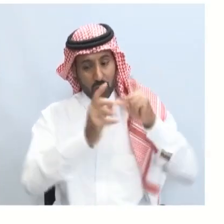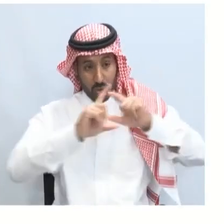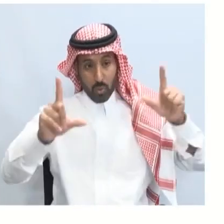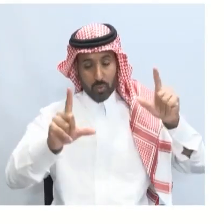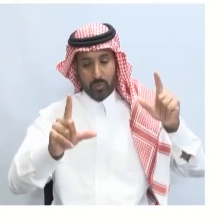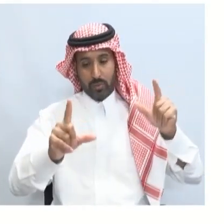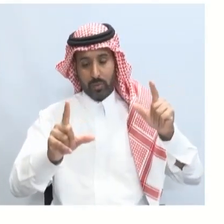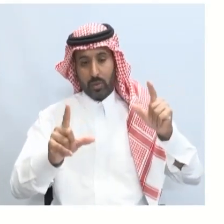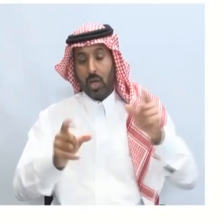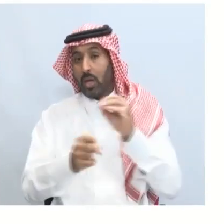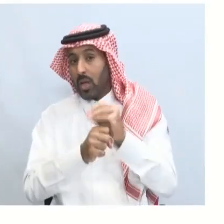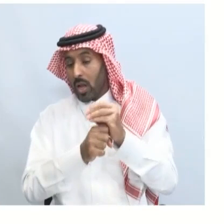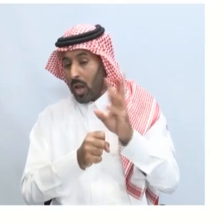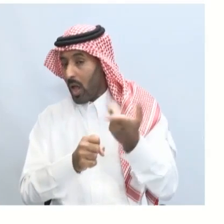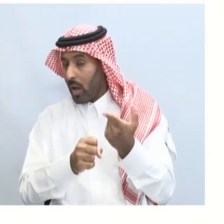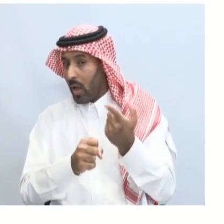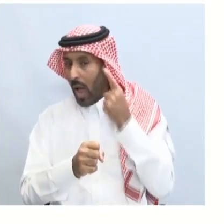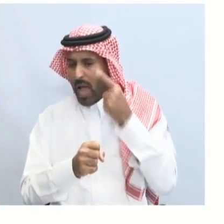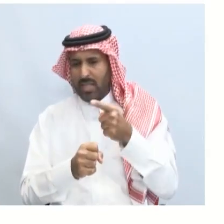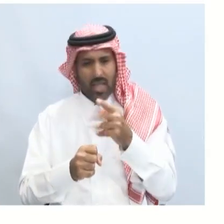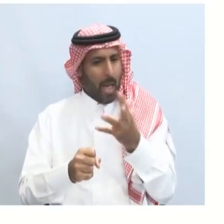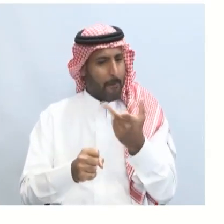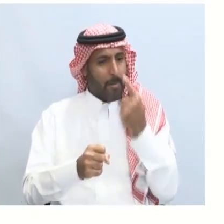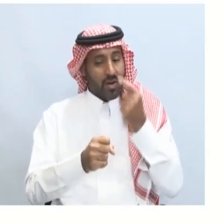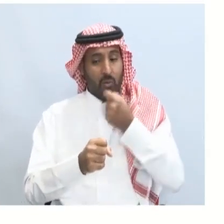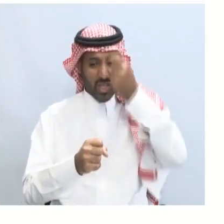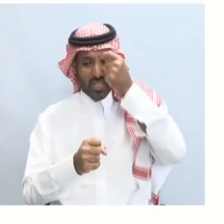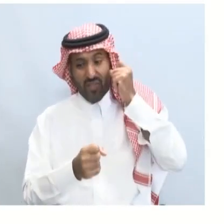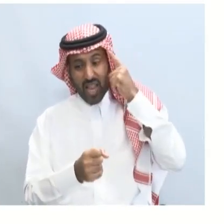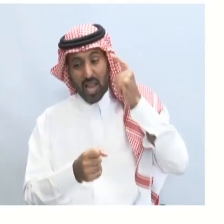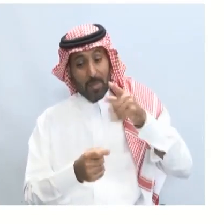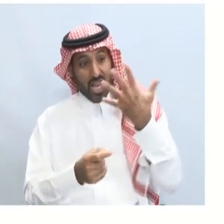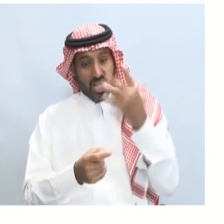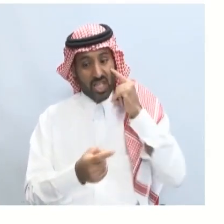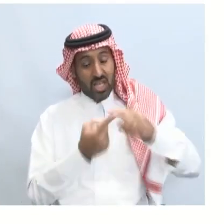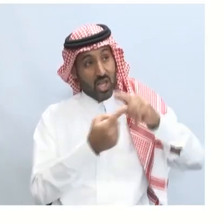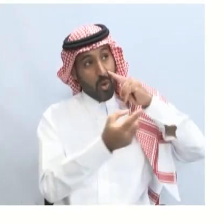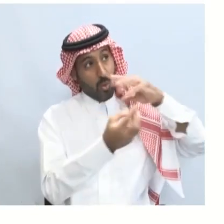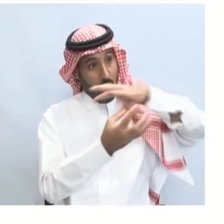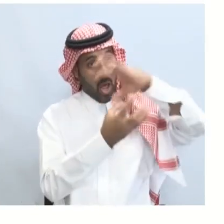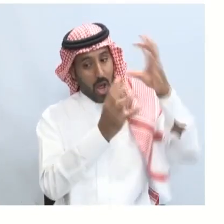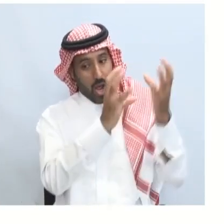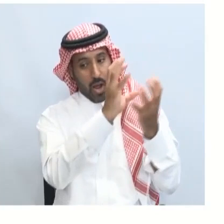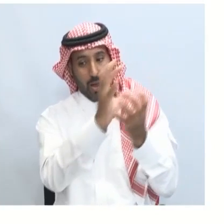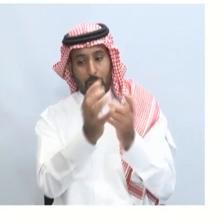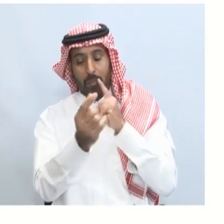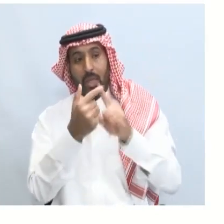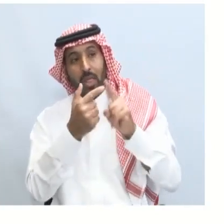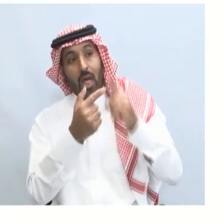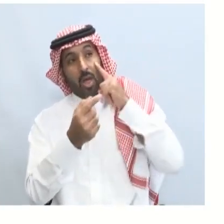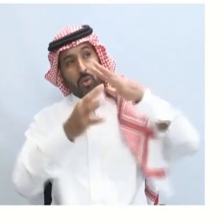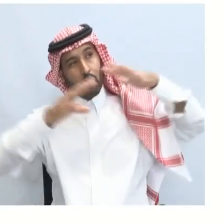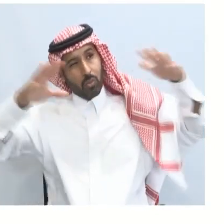وكذلك تطرقنا الى حسب الوصف العلمي الحديث للكون ذكرنا بانه هو ذلك